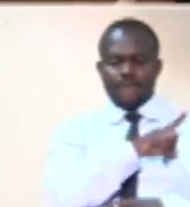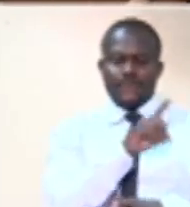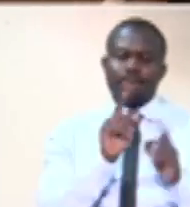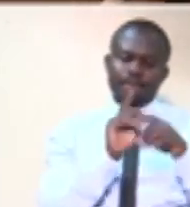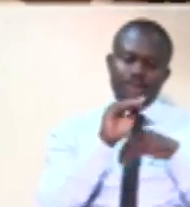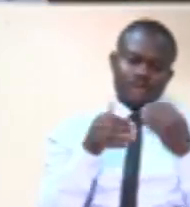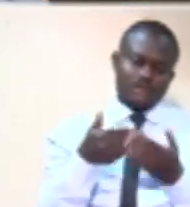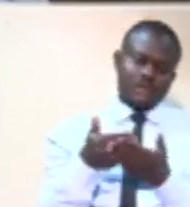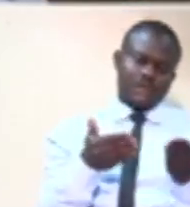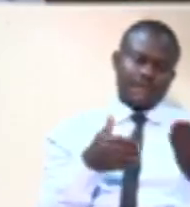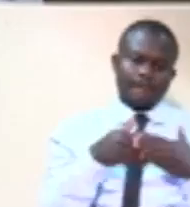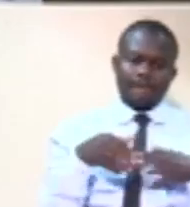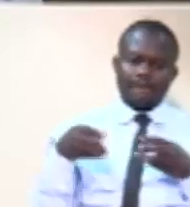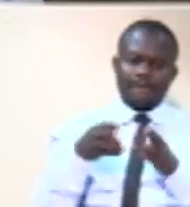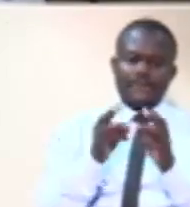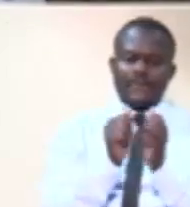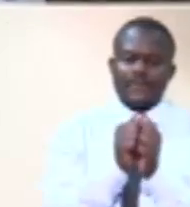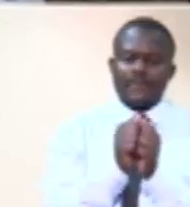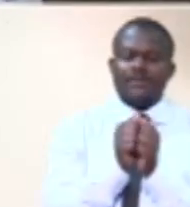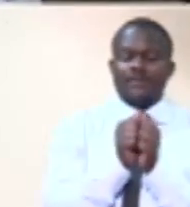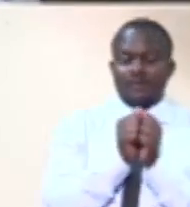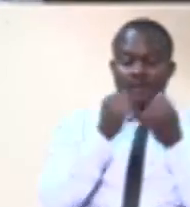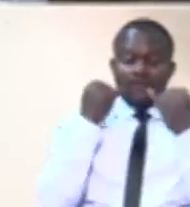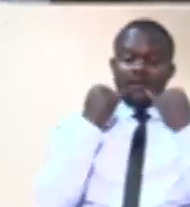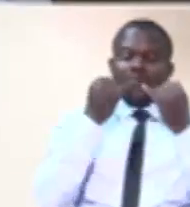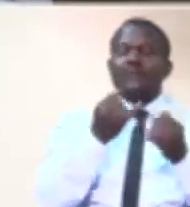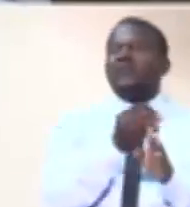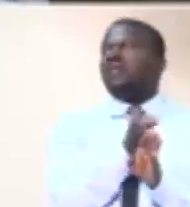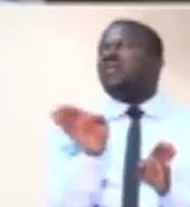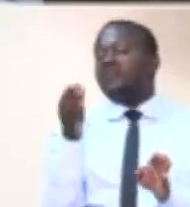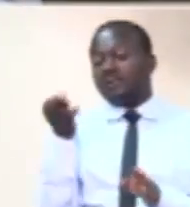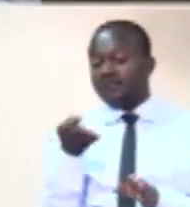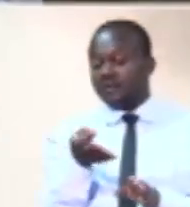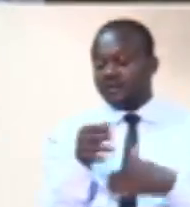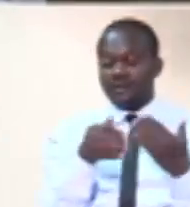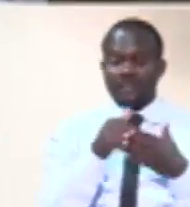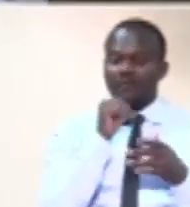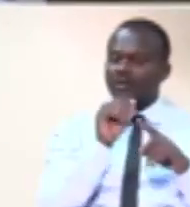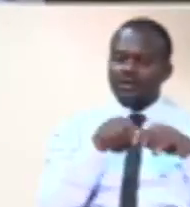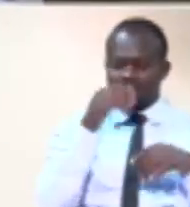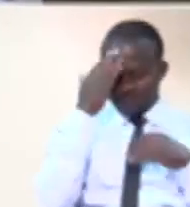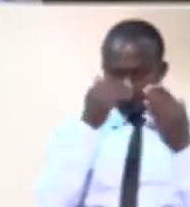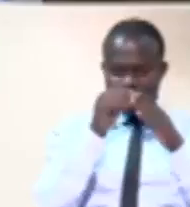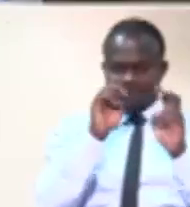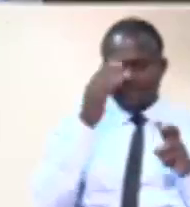wese. Iyo umuntu wese yakubwira biciye ku ruhande, nibaza ko ntawe yabashingiye, kuko yaba